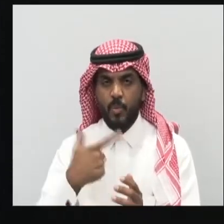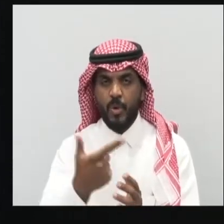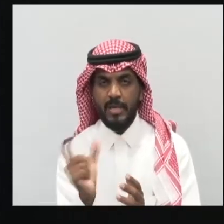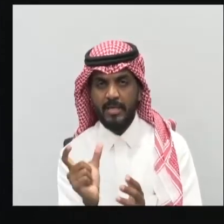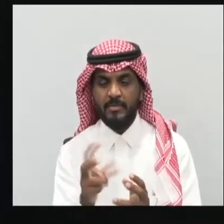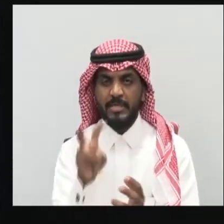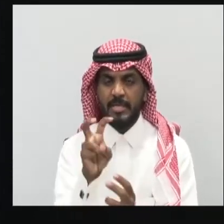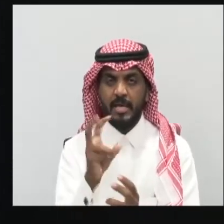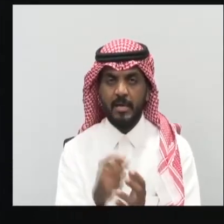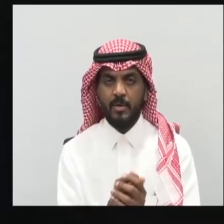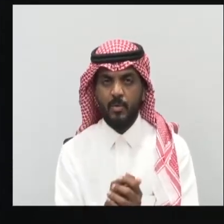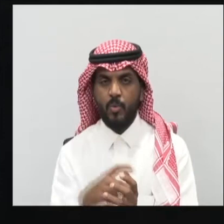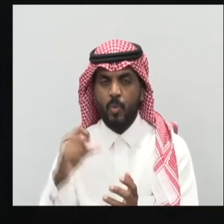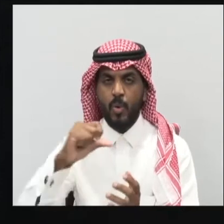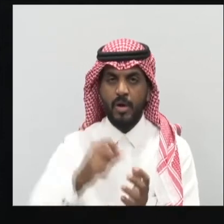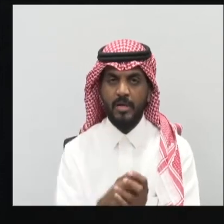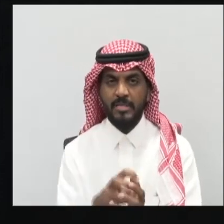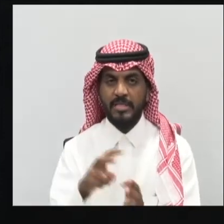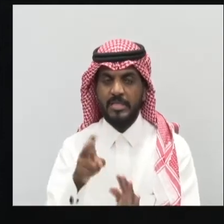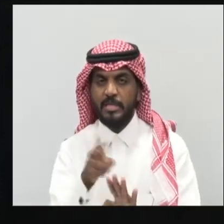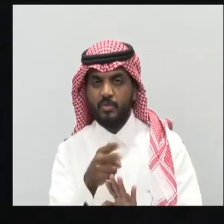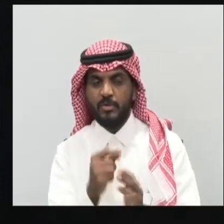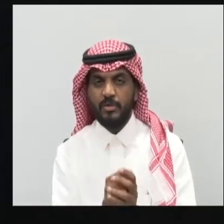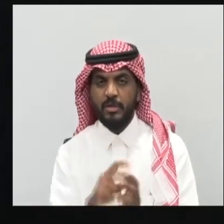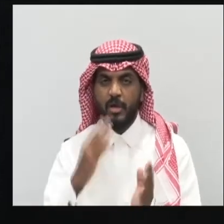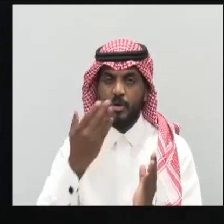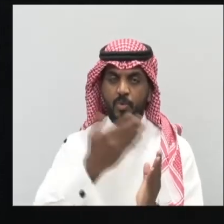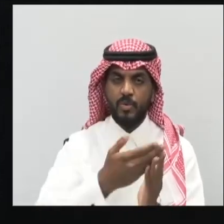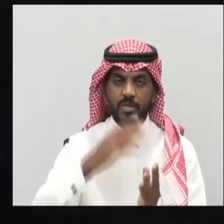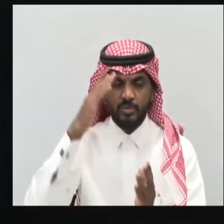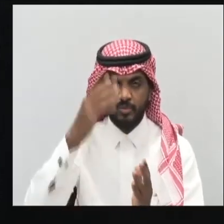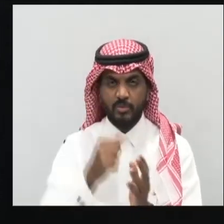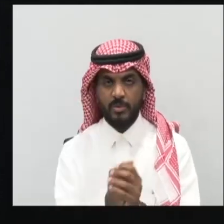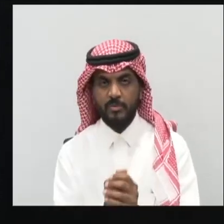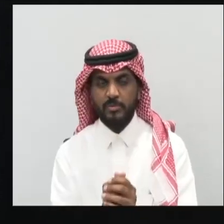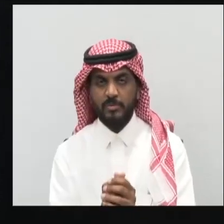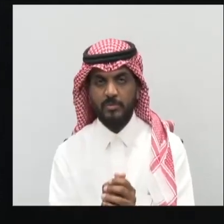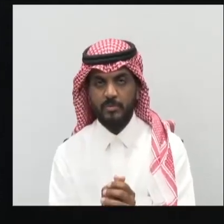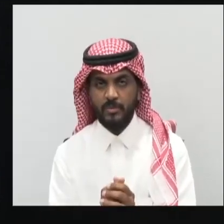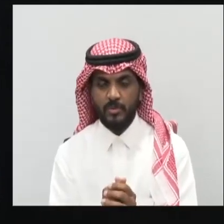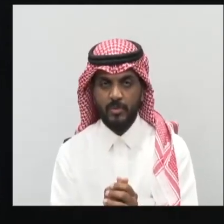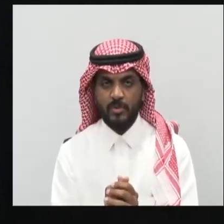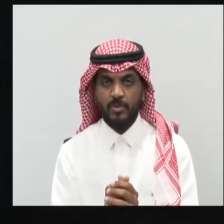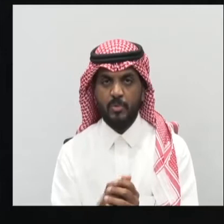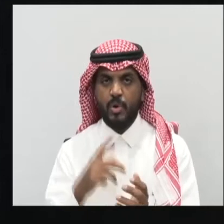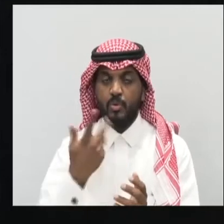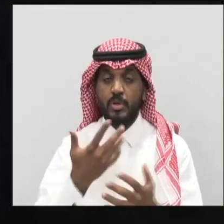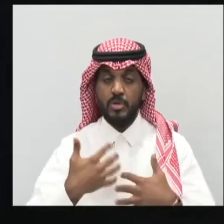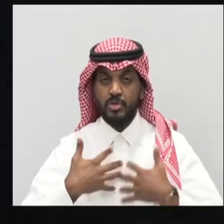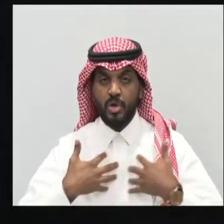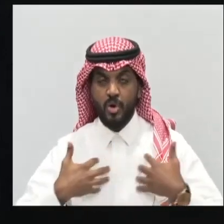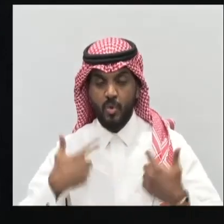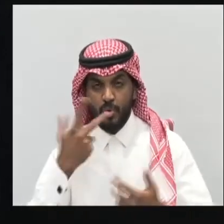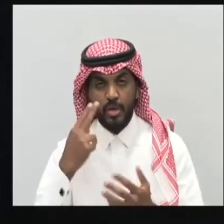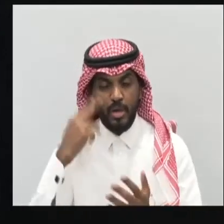تاء مربوطة وتنوين بالفتح. إلى هنا أستودعكم الله الذي لا تضيع ودائعه، وكل شوق بإذن